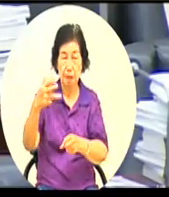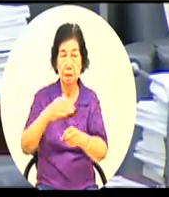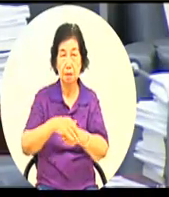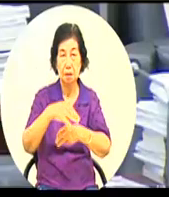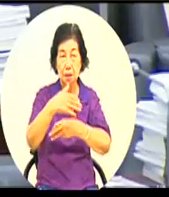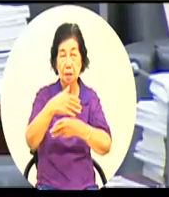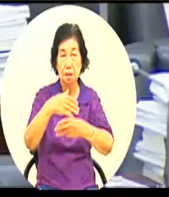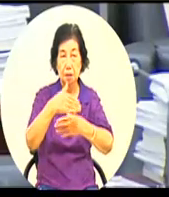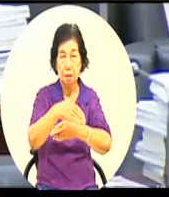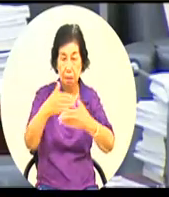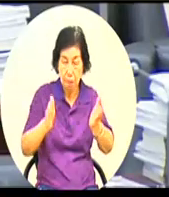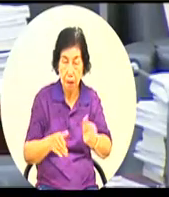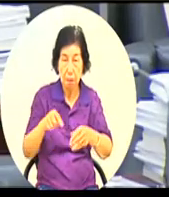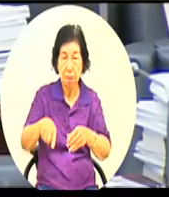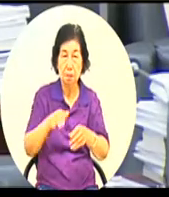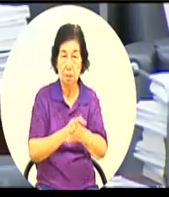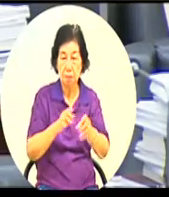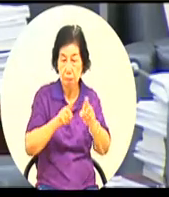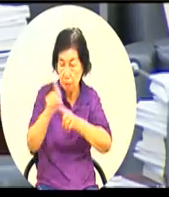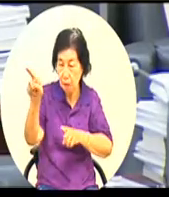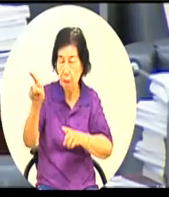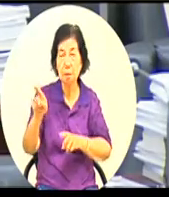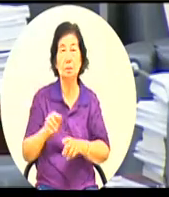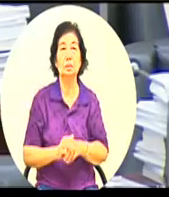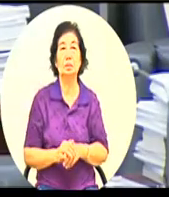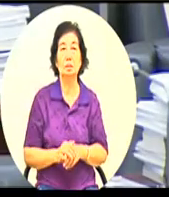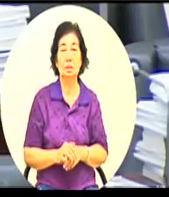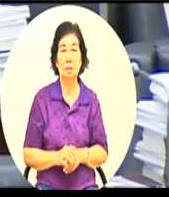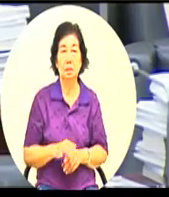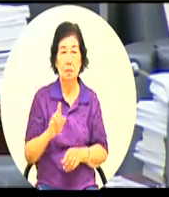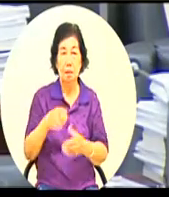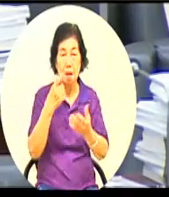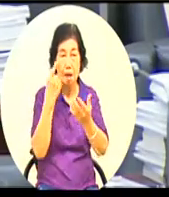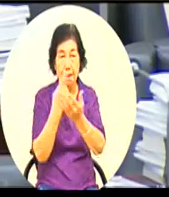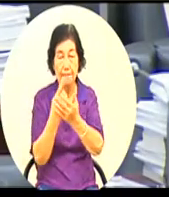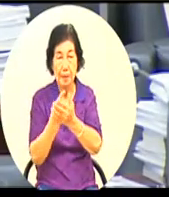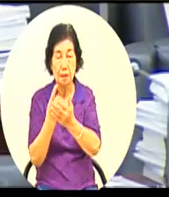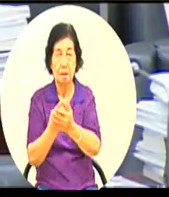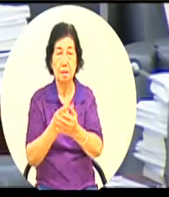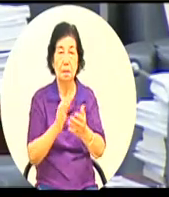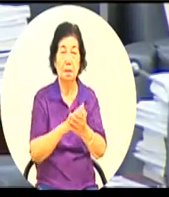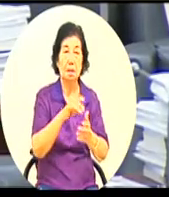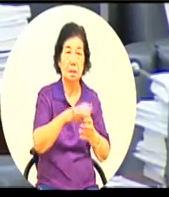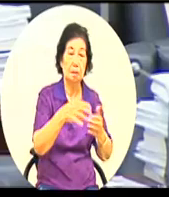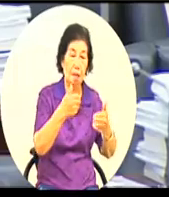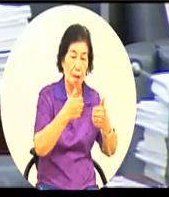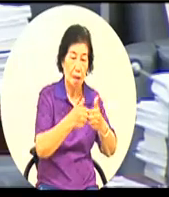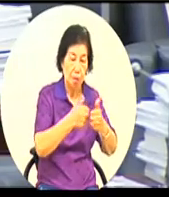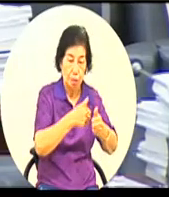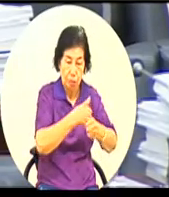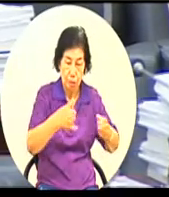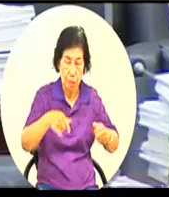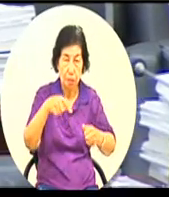啊，这你甲看出有差遐济？我相信这即马是每一个民意代表服务处的